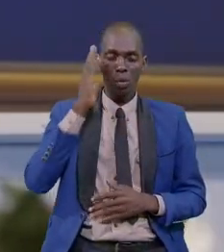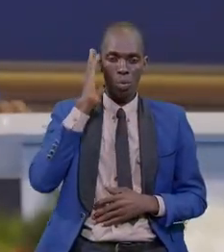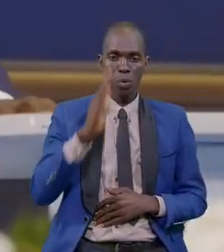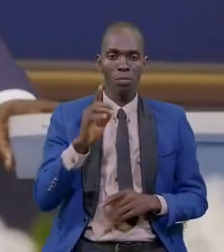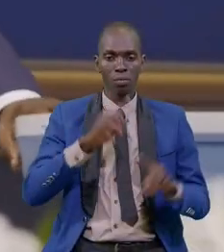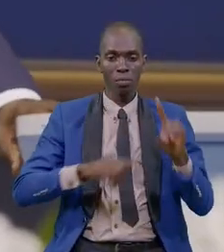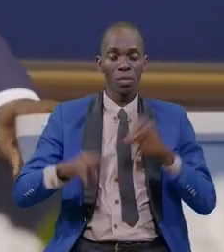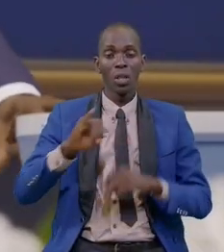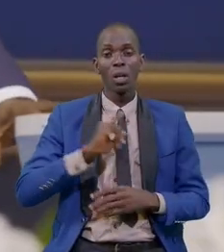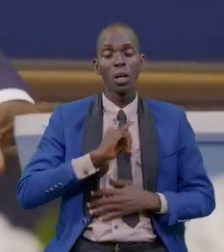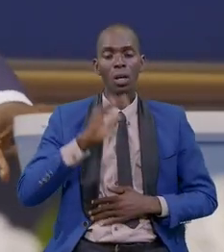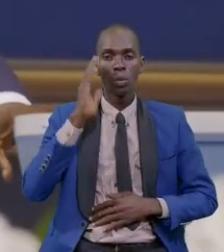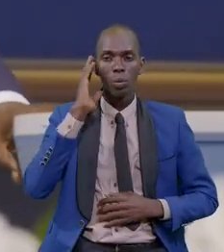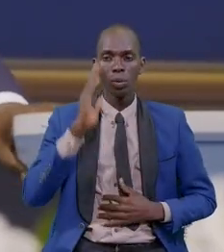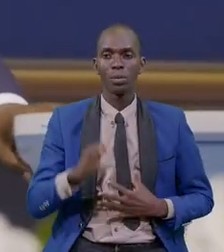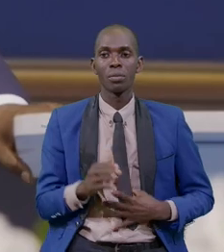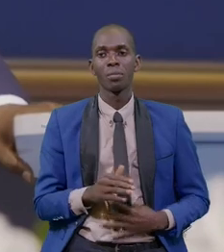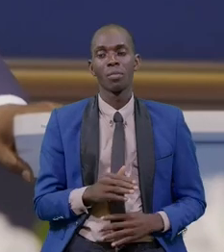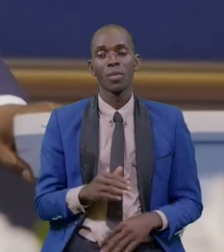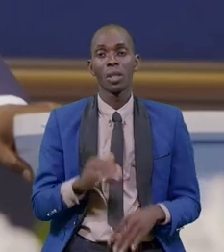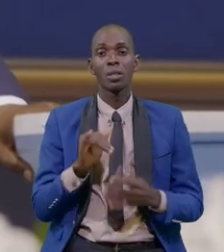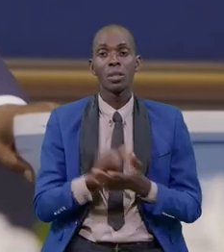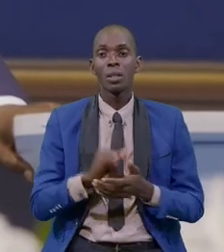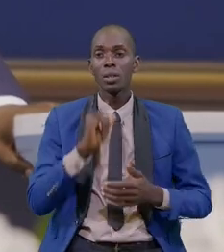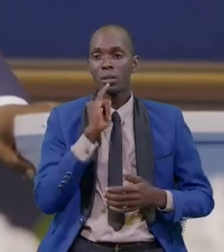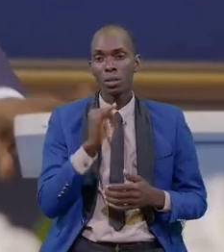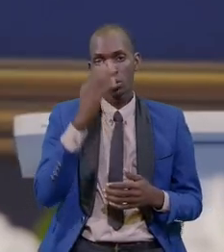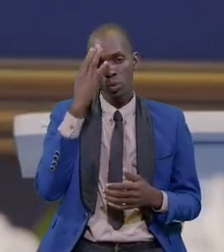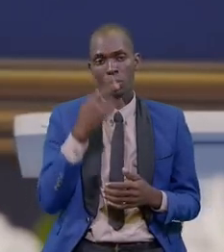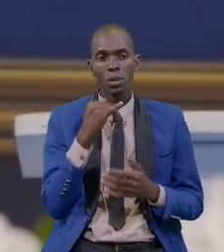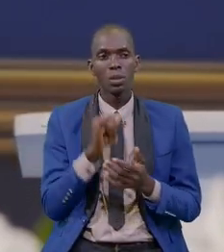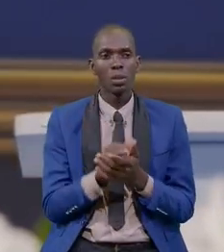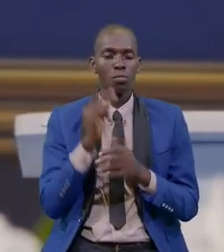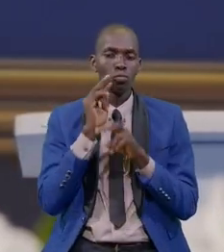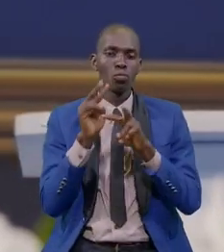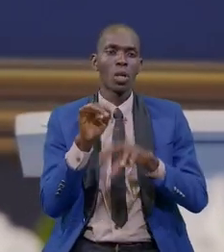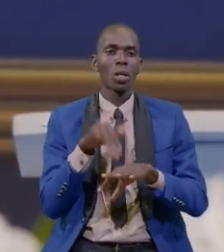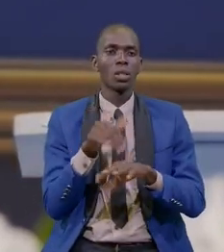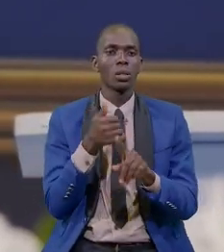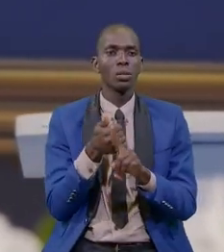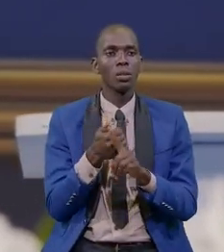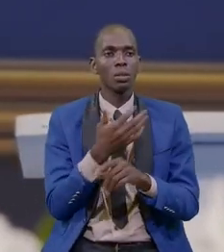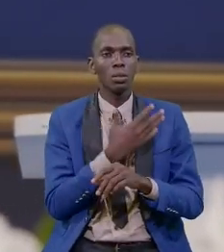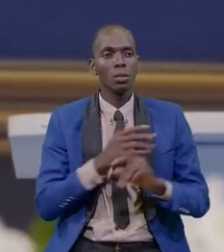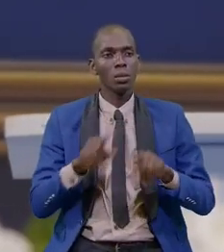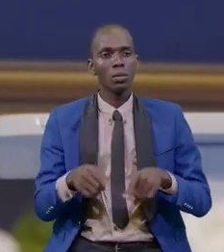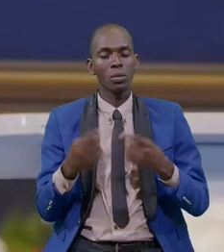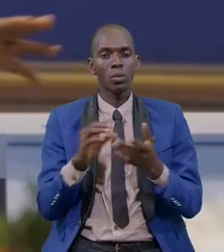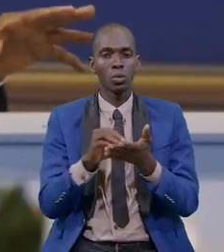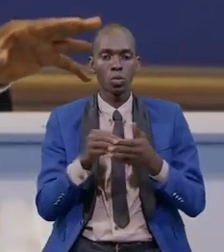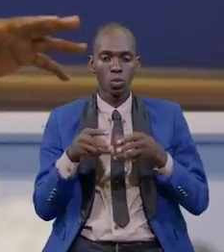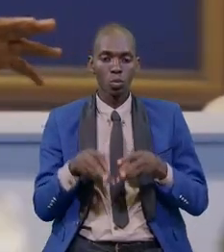le ferai. Et c'est pour cela qu'il a entendu dire. Il s'est regardé dans le miroir. Et il s'en